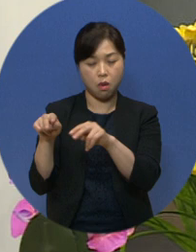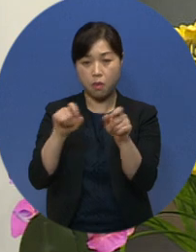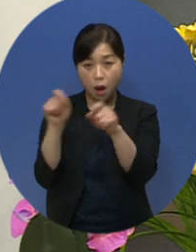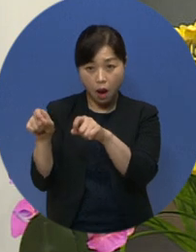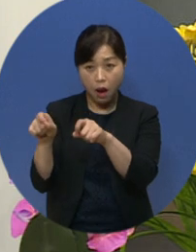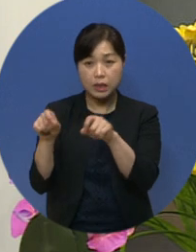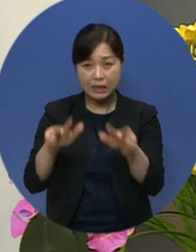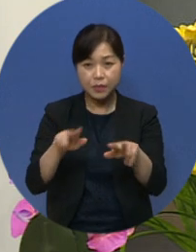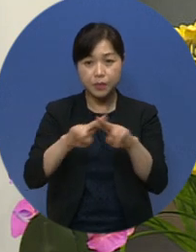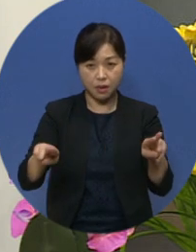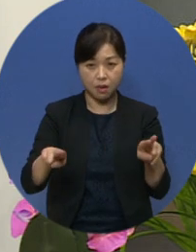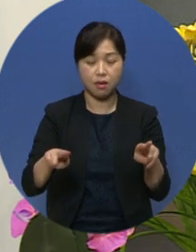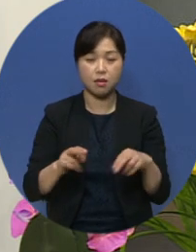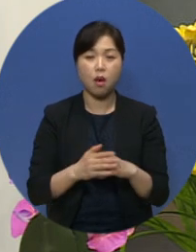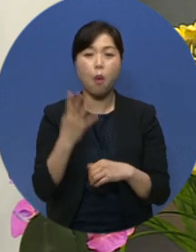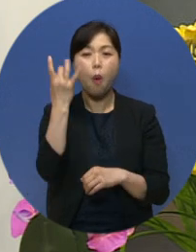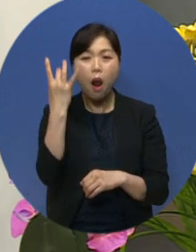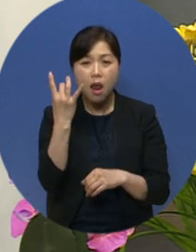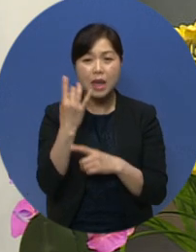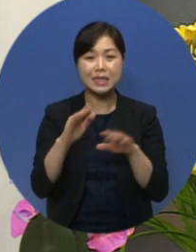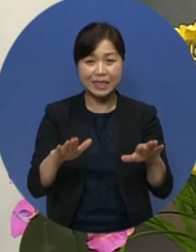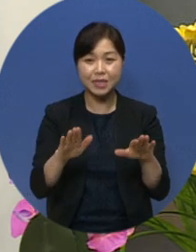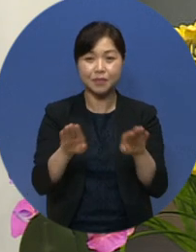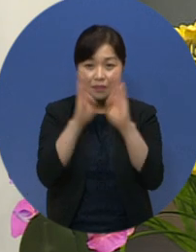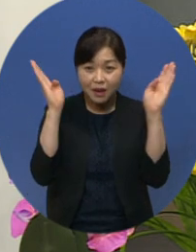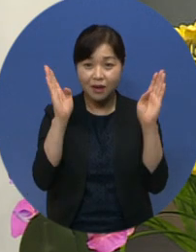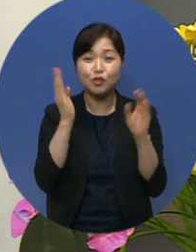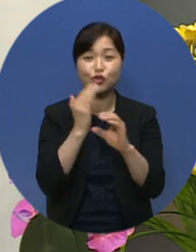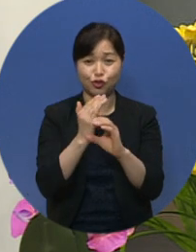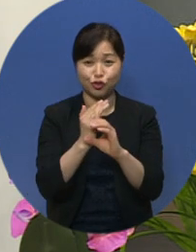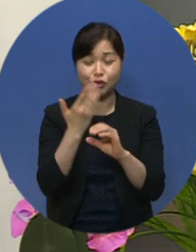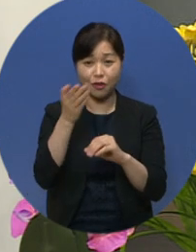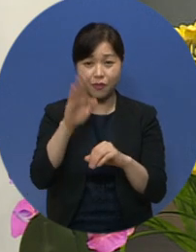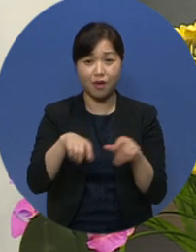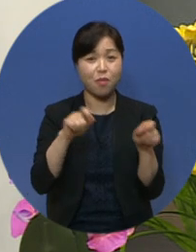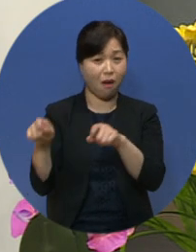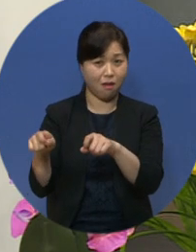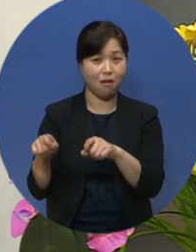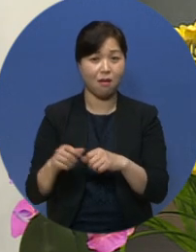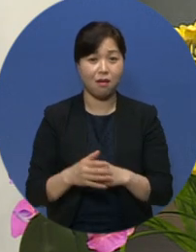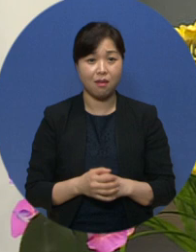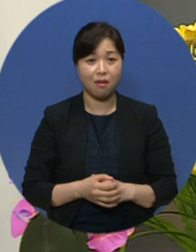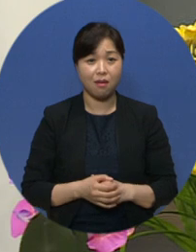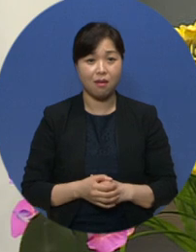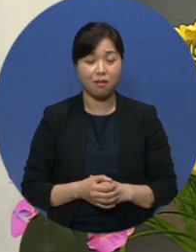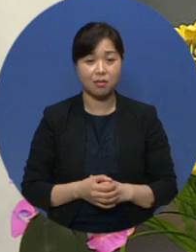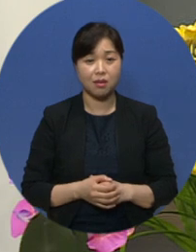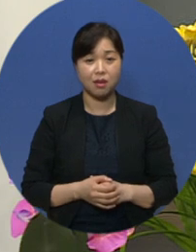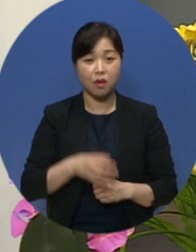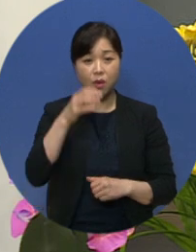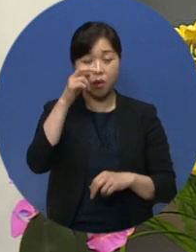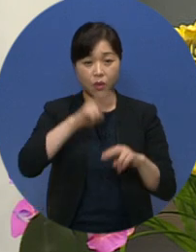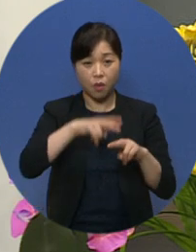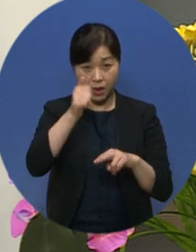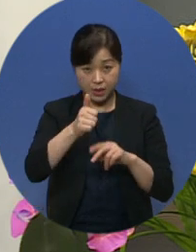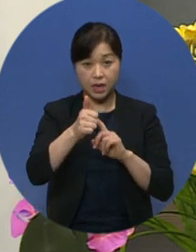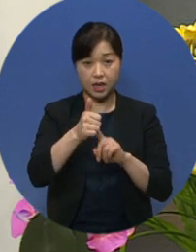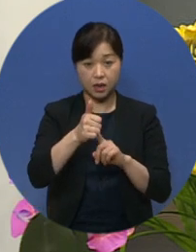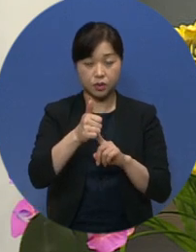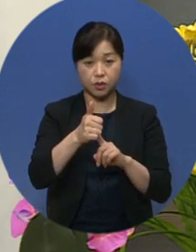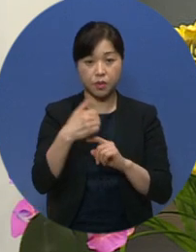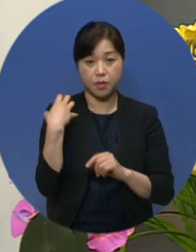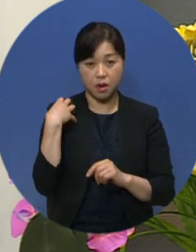지금 좀 해야 조앤 4 어 그러면 은 그냥 회장직을 수임 하시면서 내년